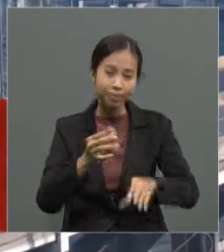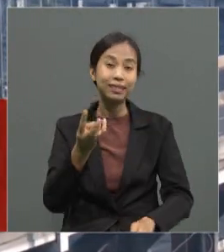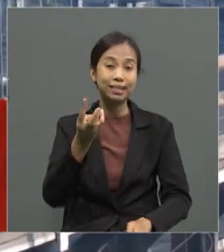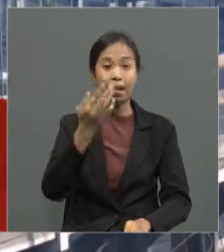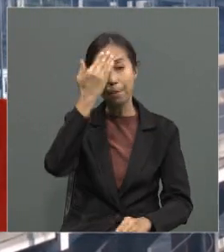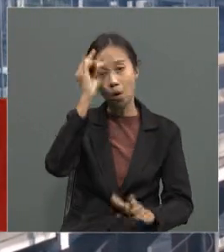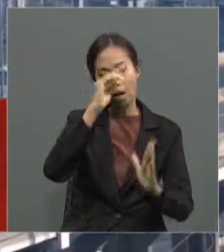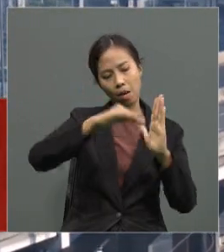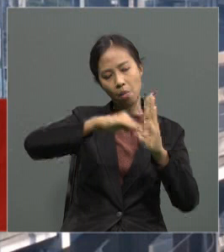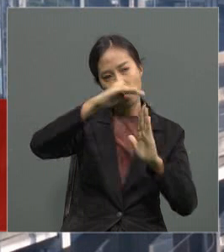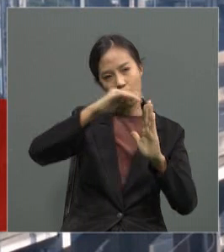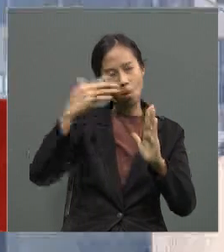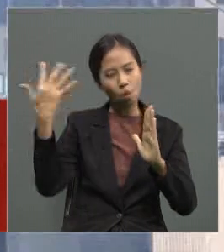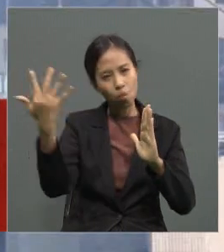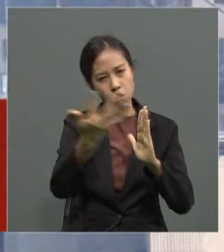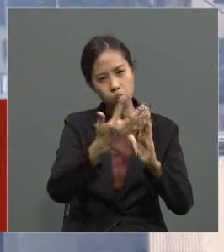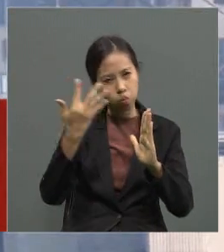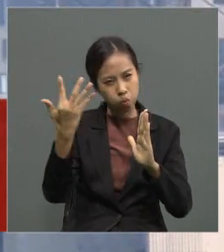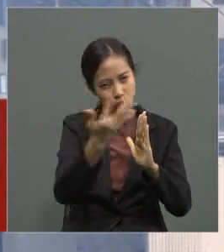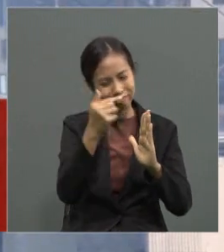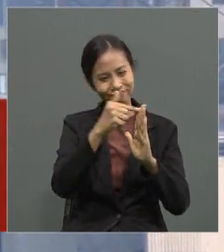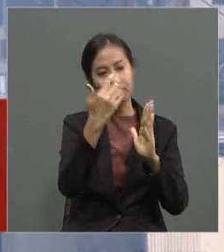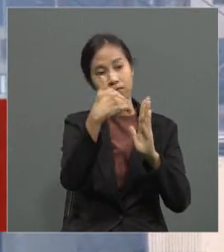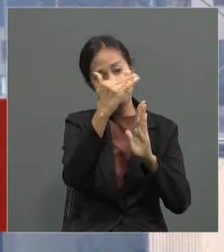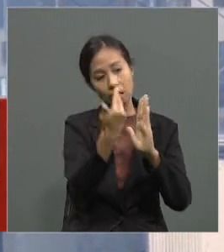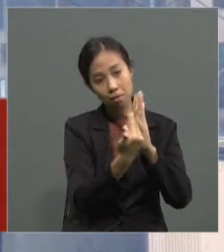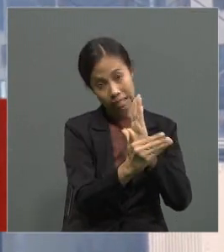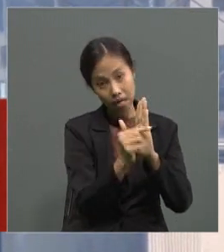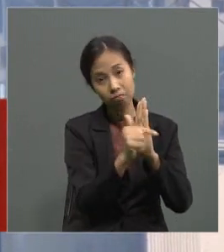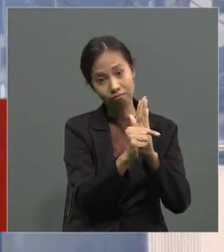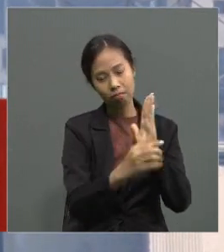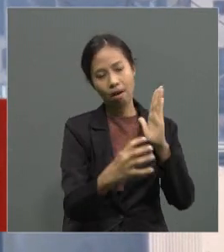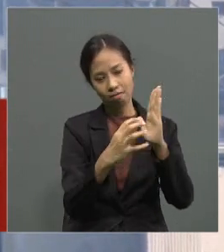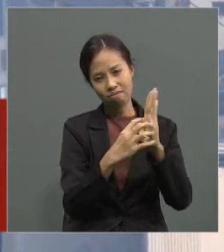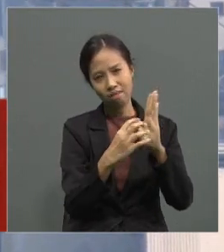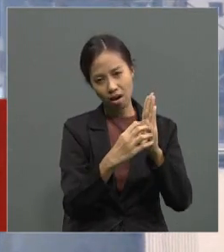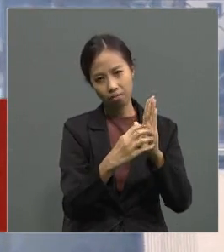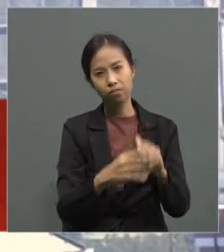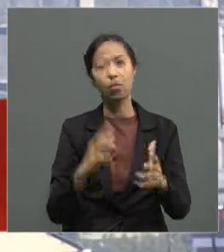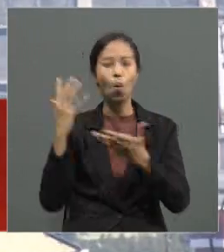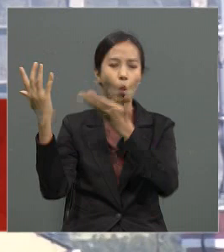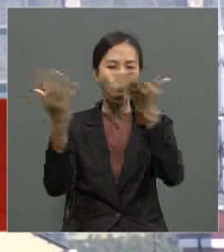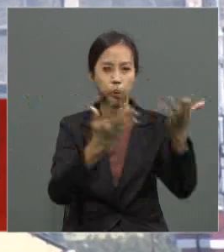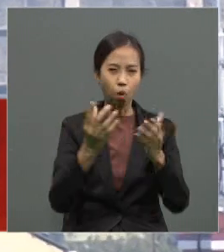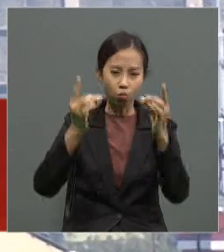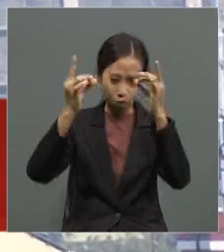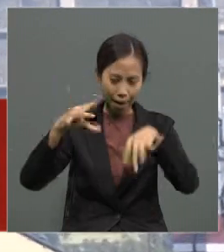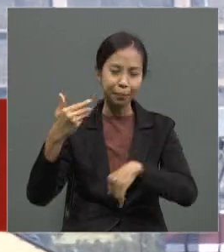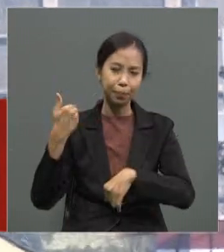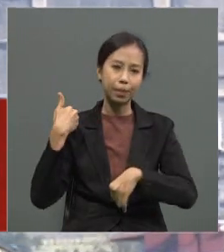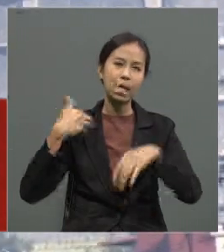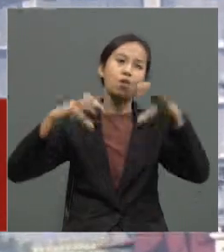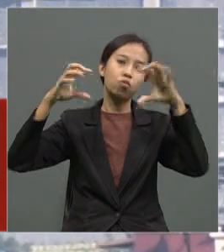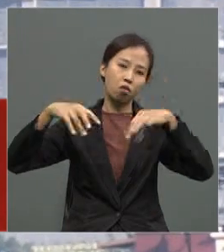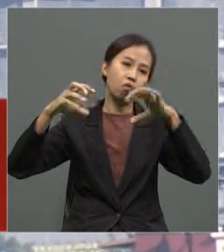อากาศแปรปรวนทั้งในบริเวณภาคเหนือภาคอีสานตอนบนแล้วก็ภาคกลางด้วยมีลมแรงครับกับมีฝนในบางพื้นที่